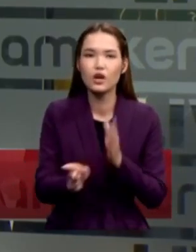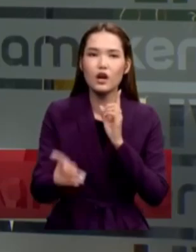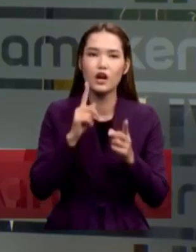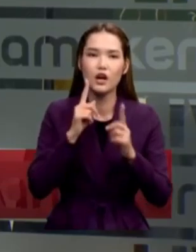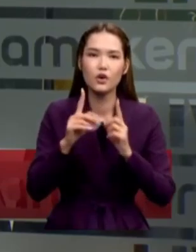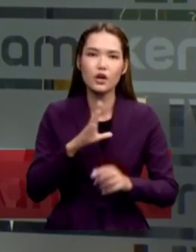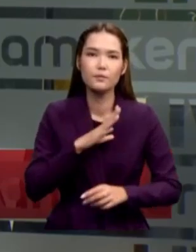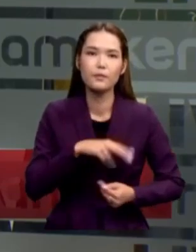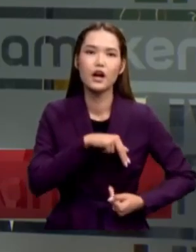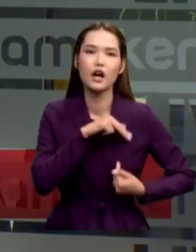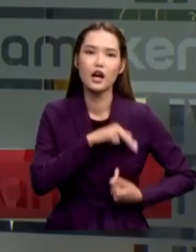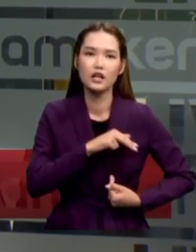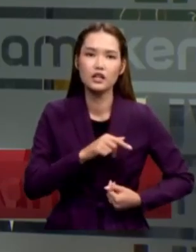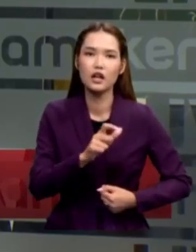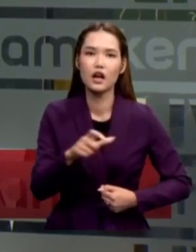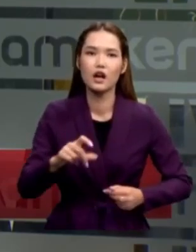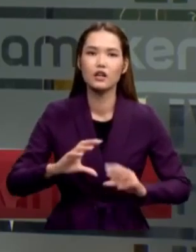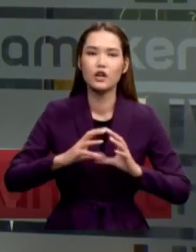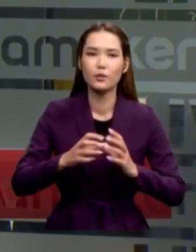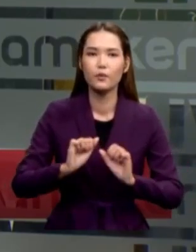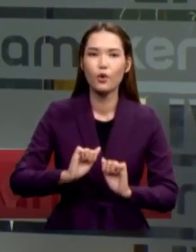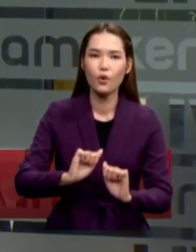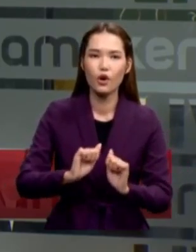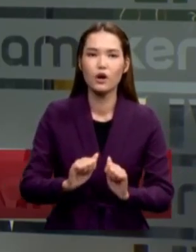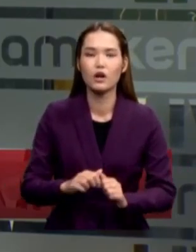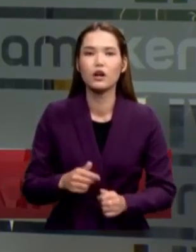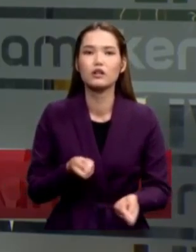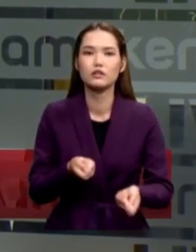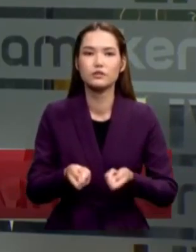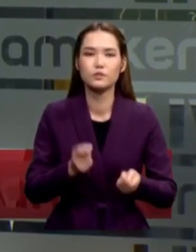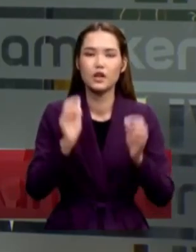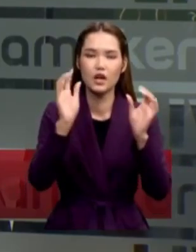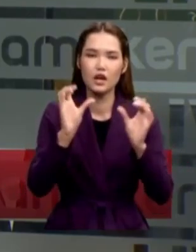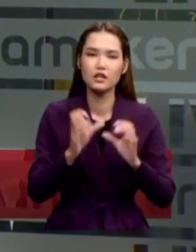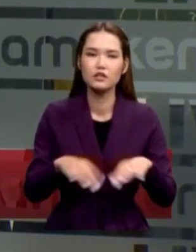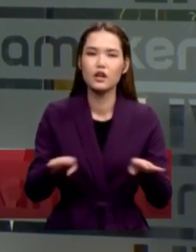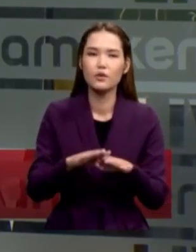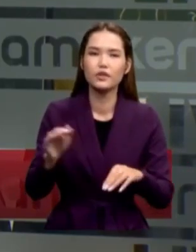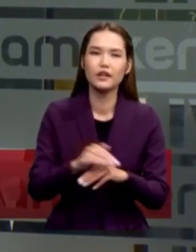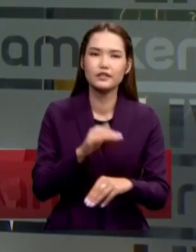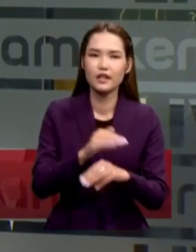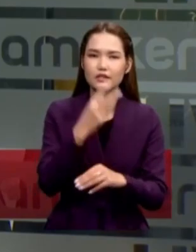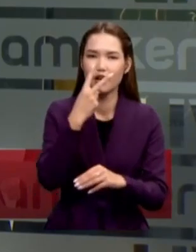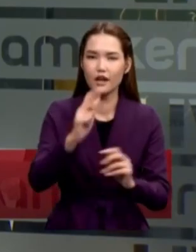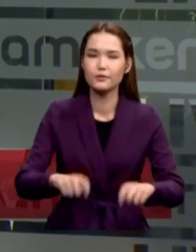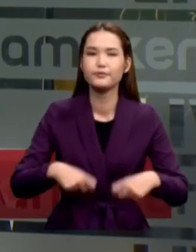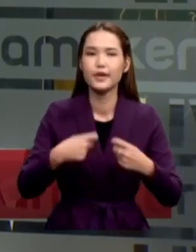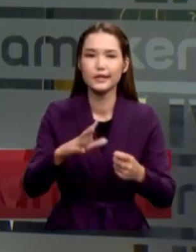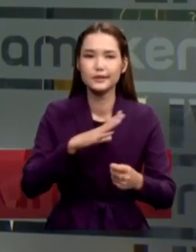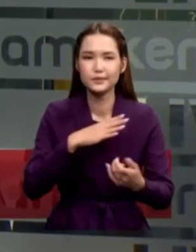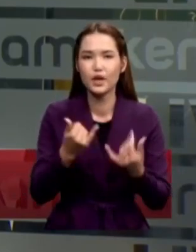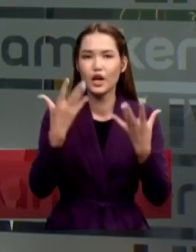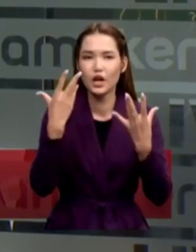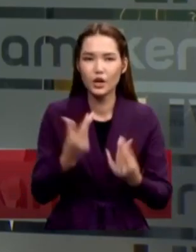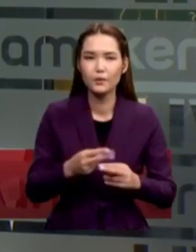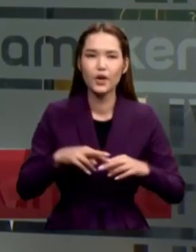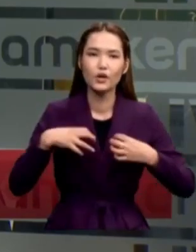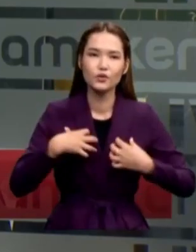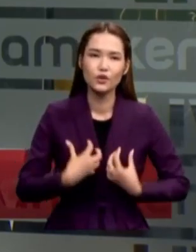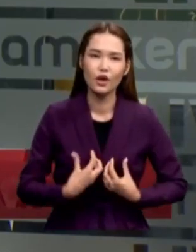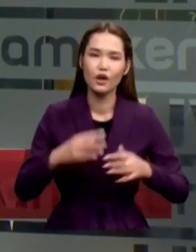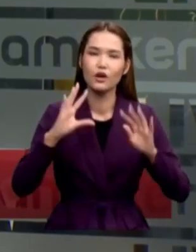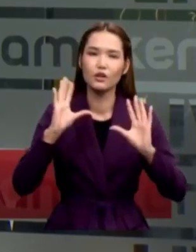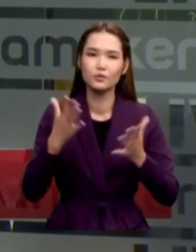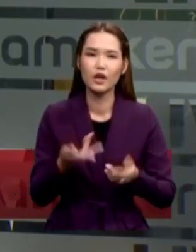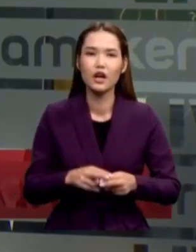келген Еңбек және халықты әлеуметтік қорғау комитетінің төрағасы заңда осындай жаза қаралғанын жеткізді. Қазір бұл қайғылы